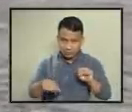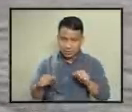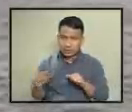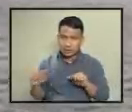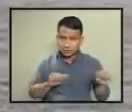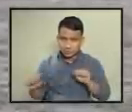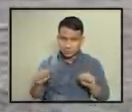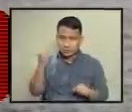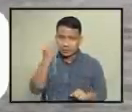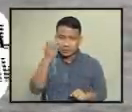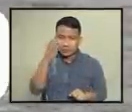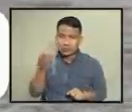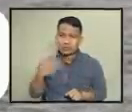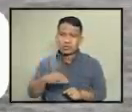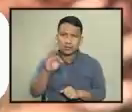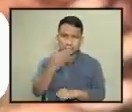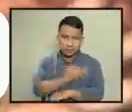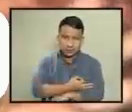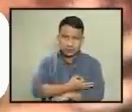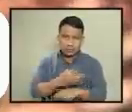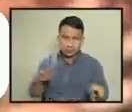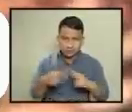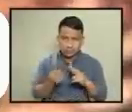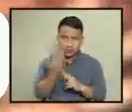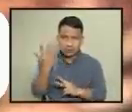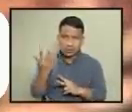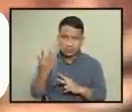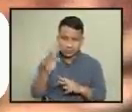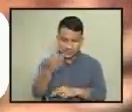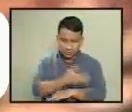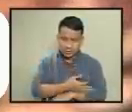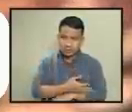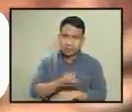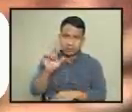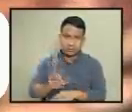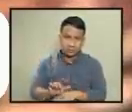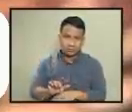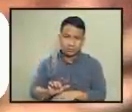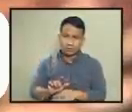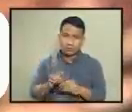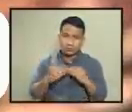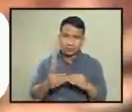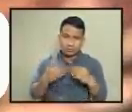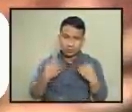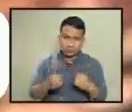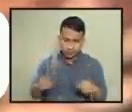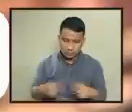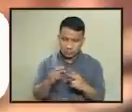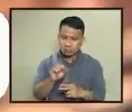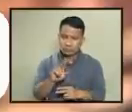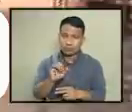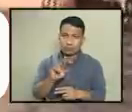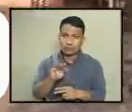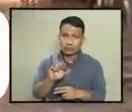Siyam na araw na mula nang pumutok ang Bulkang Taal at ayon sa PHIVOLCS, mababa ang level ng inilalabas itong mapanganib na sulfur dioxide